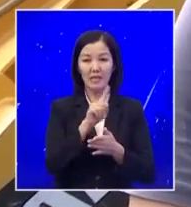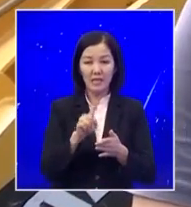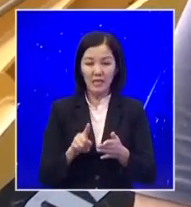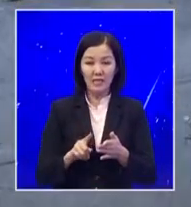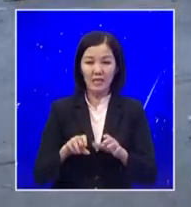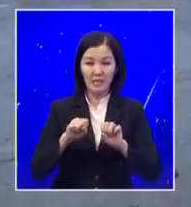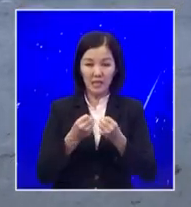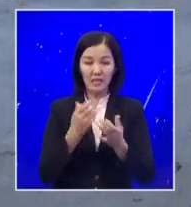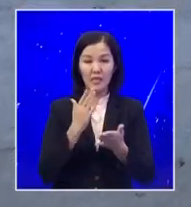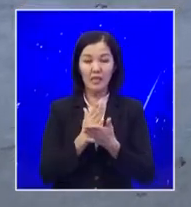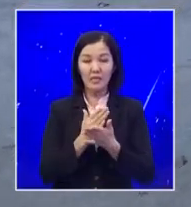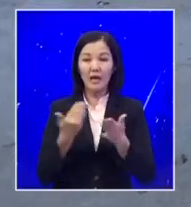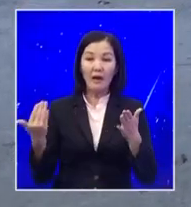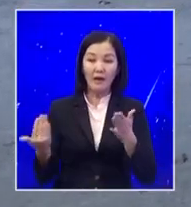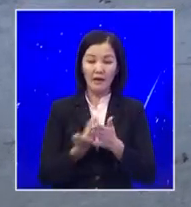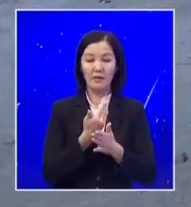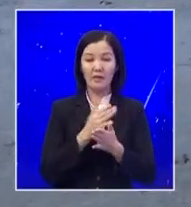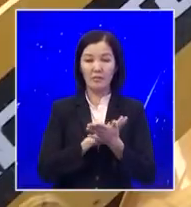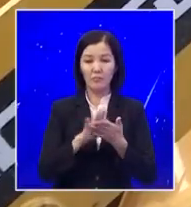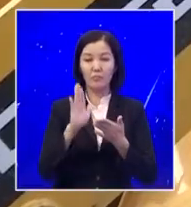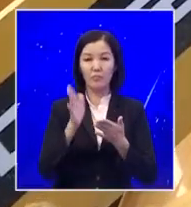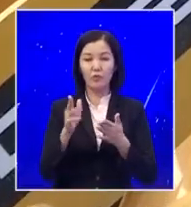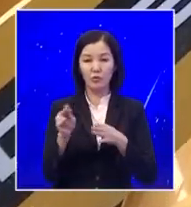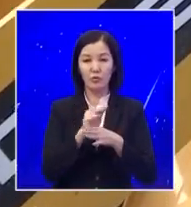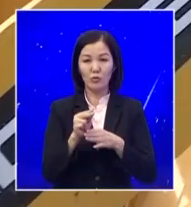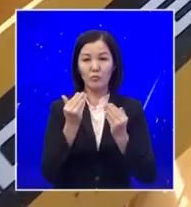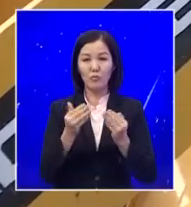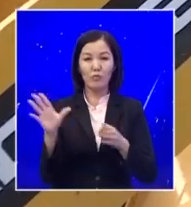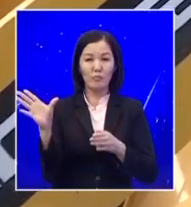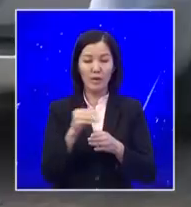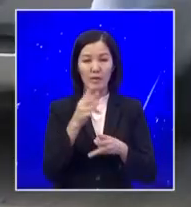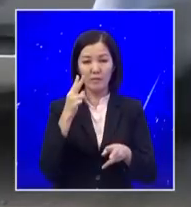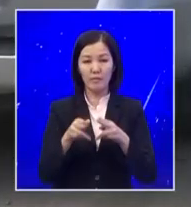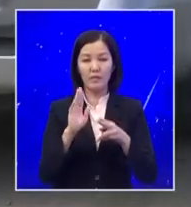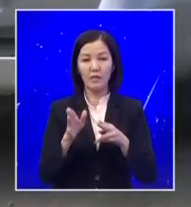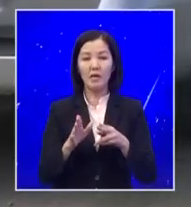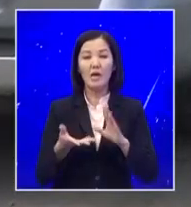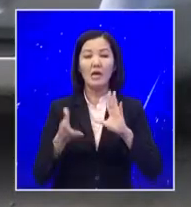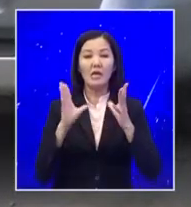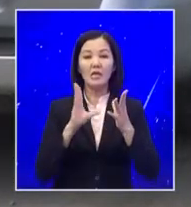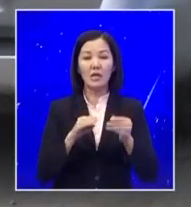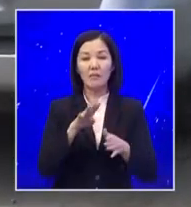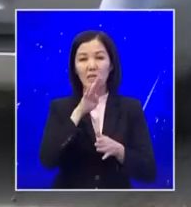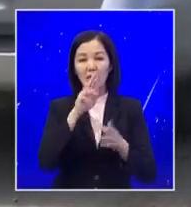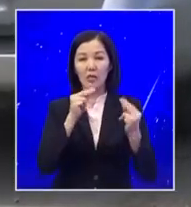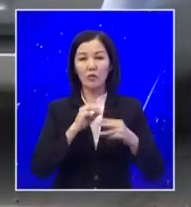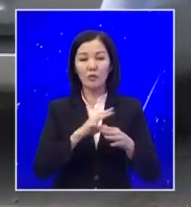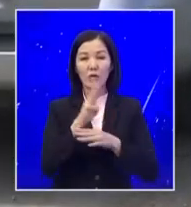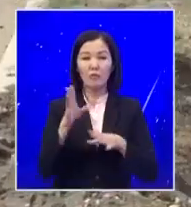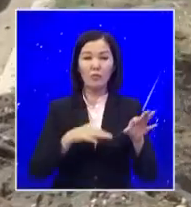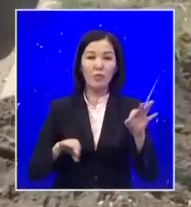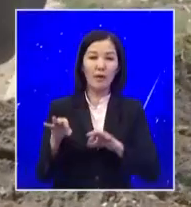гарантиямыз бар. Мусорлар қайта-қайта тазалап беріп жатыр. Бүгін бұйыртса бәрін бітіремін. Жалпы текеледе жұмыспен қамтудың жол